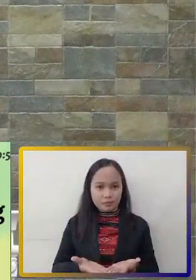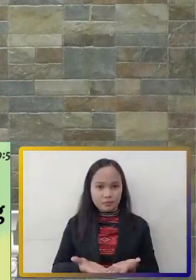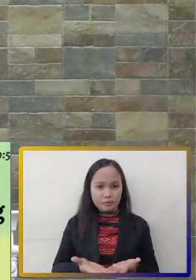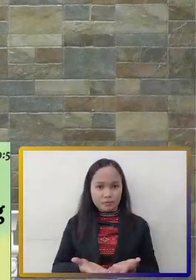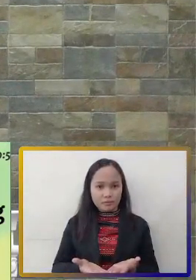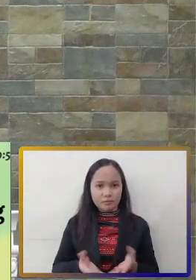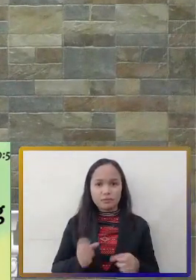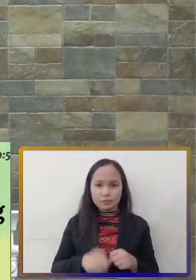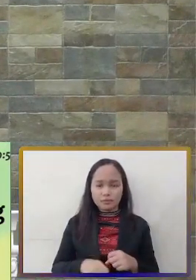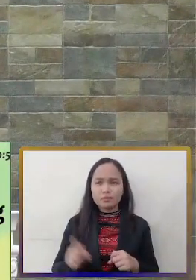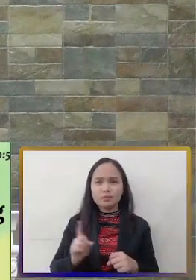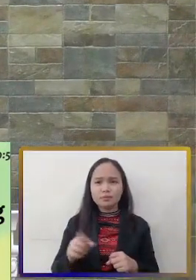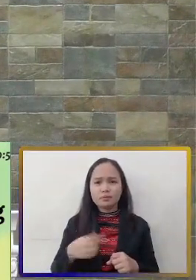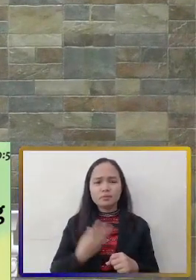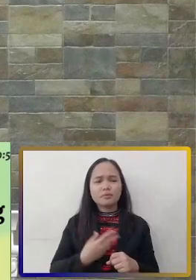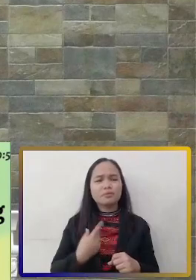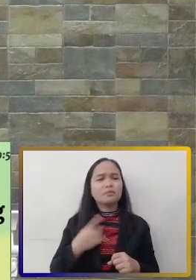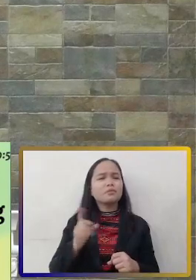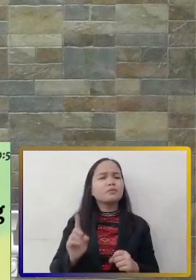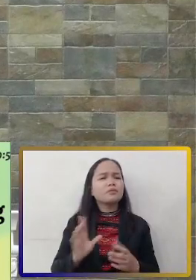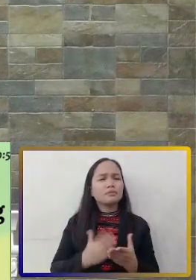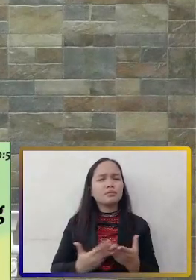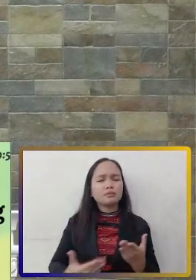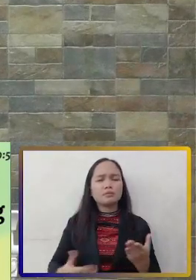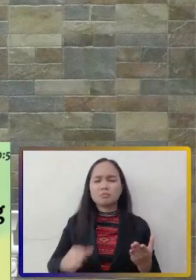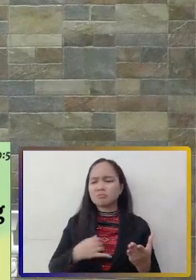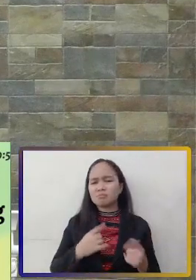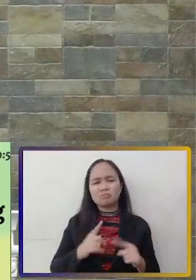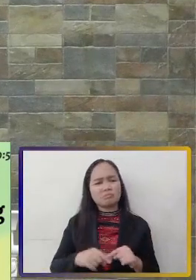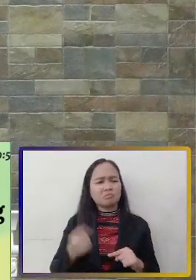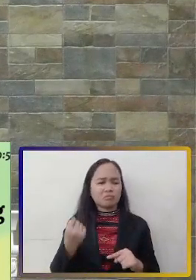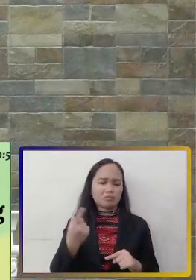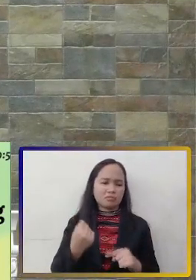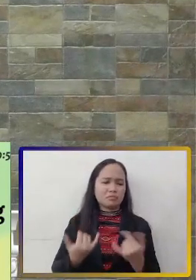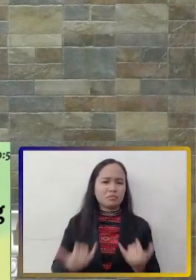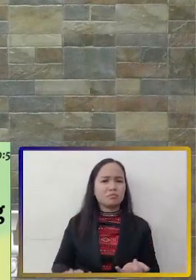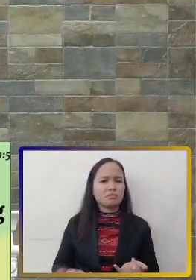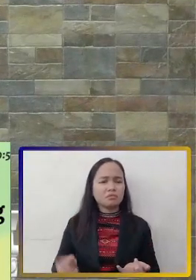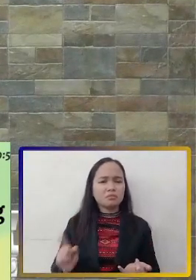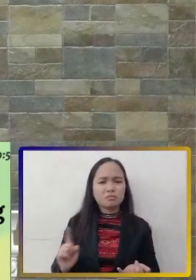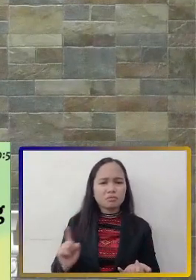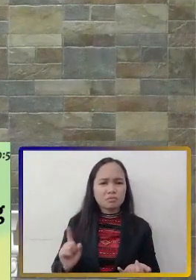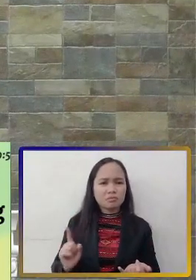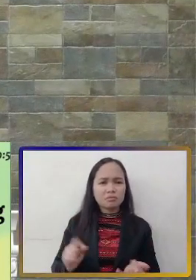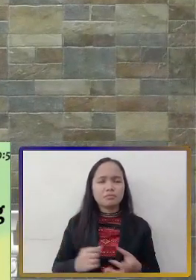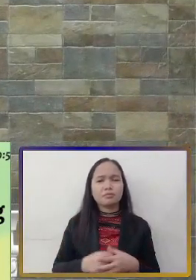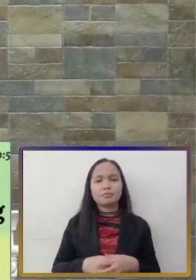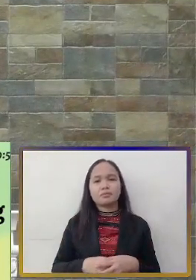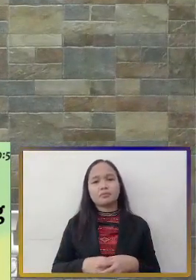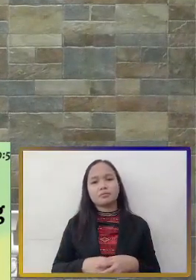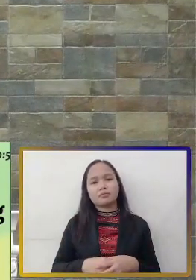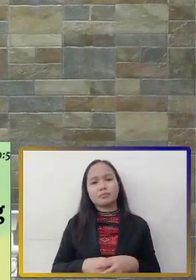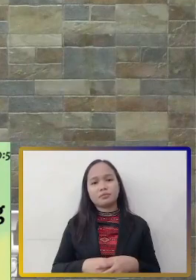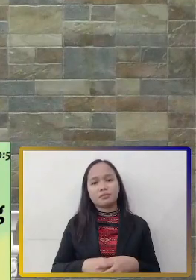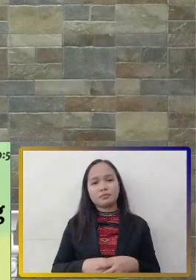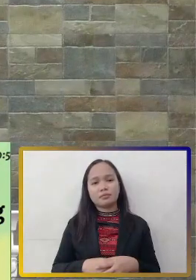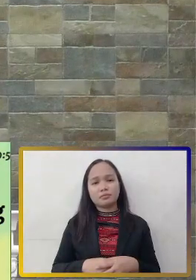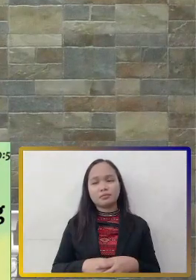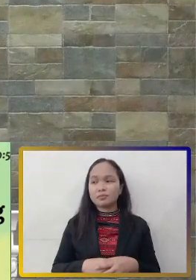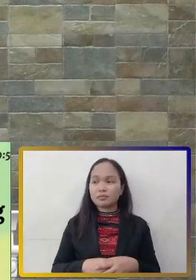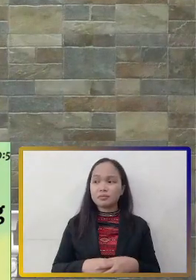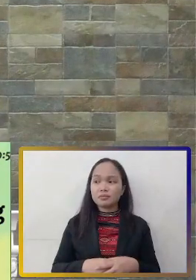Now, here's one thing that I cannot understand, people of God, this morning. Here it is.